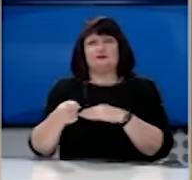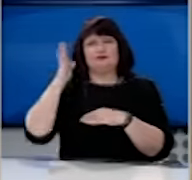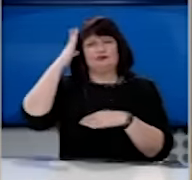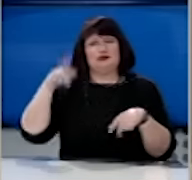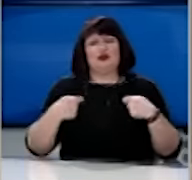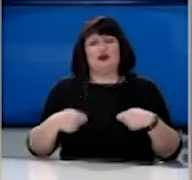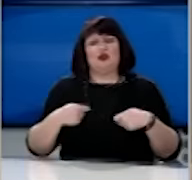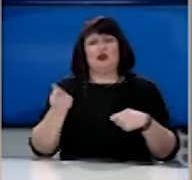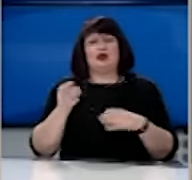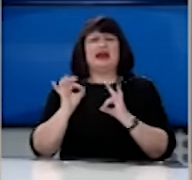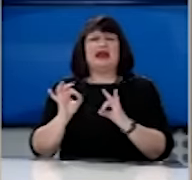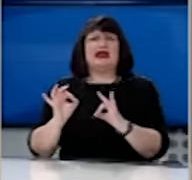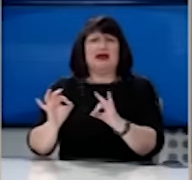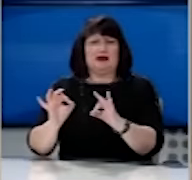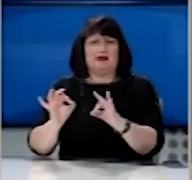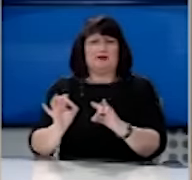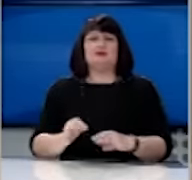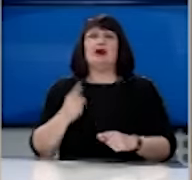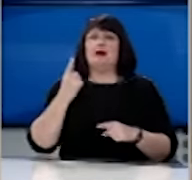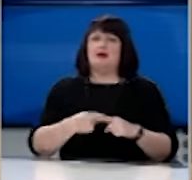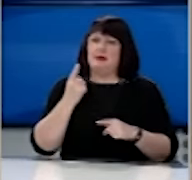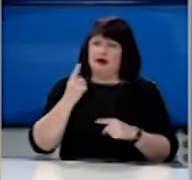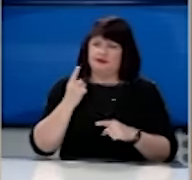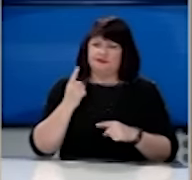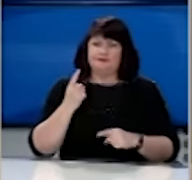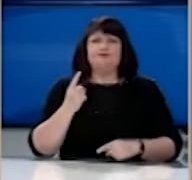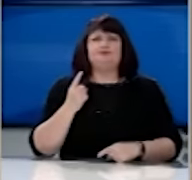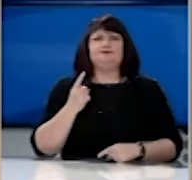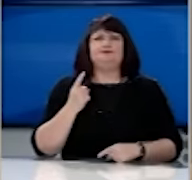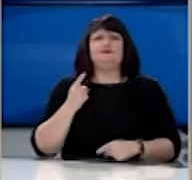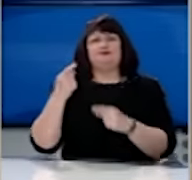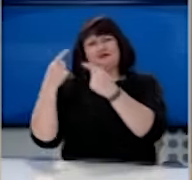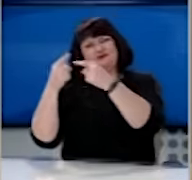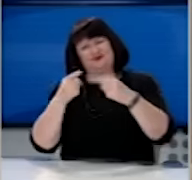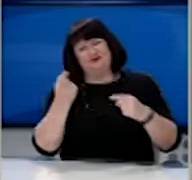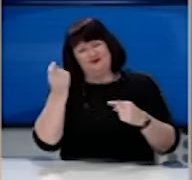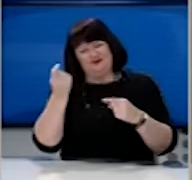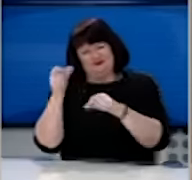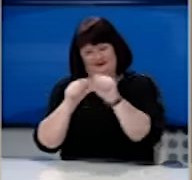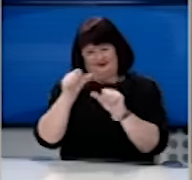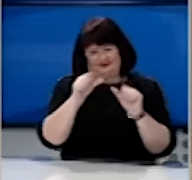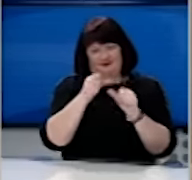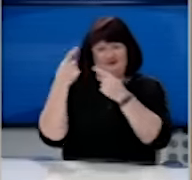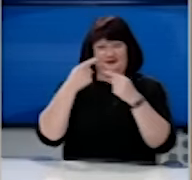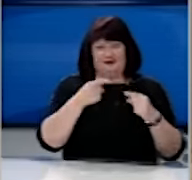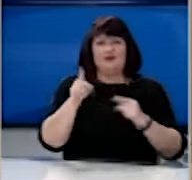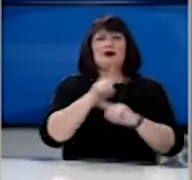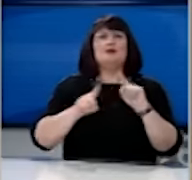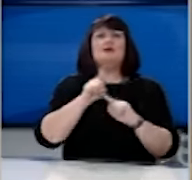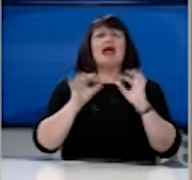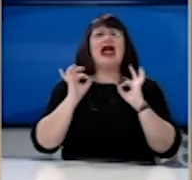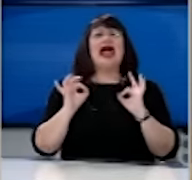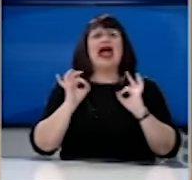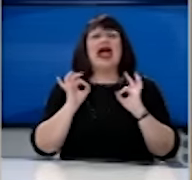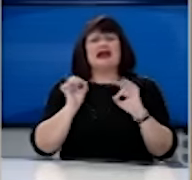καπιταλιστική κανονικότητα. Απλώς έχετε κάποιες παραλλαγές μεταξύ σας ως προς το ποια ακριβώς είναι αυτή